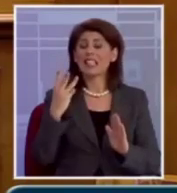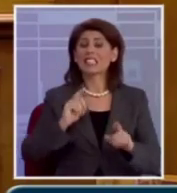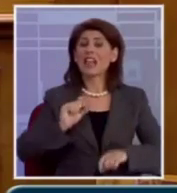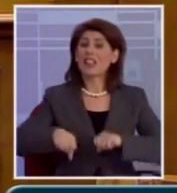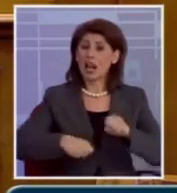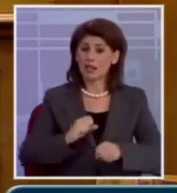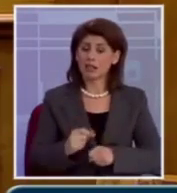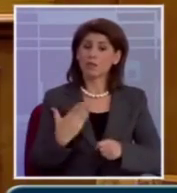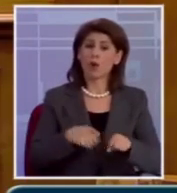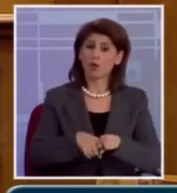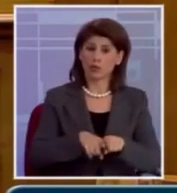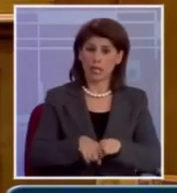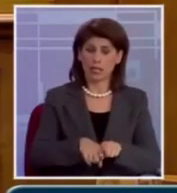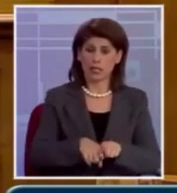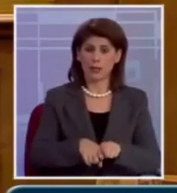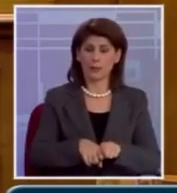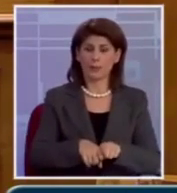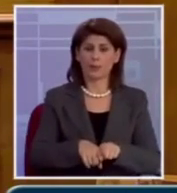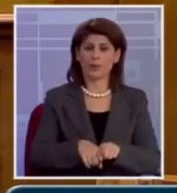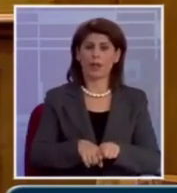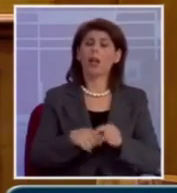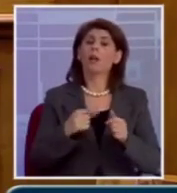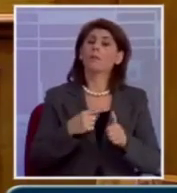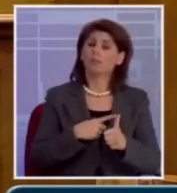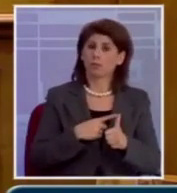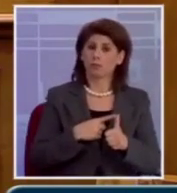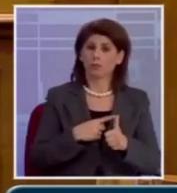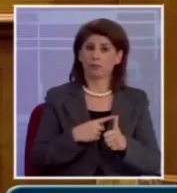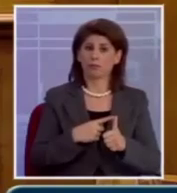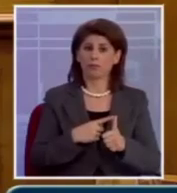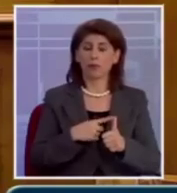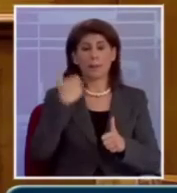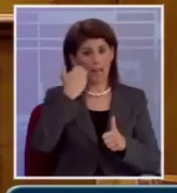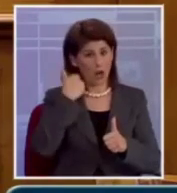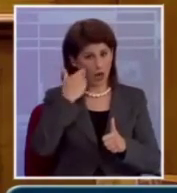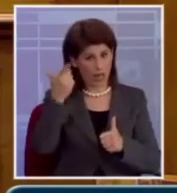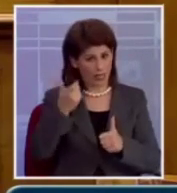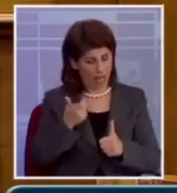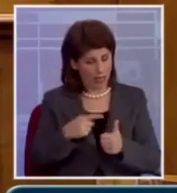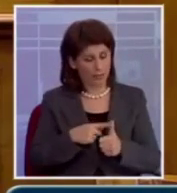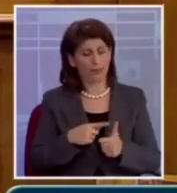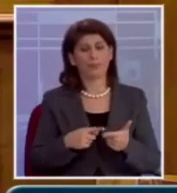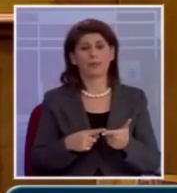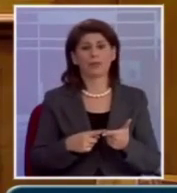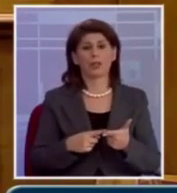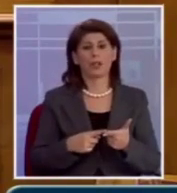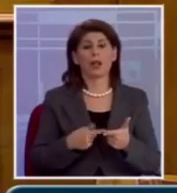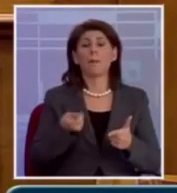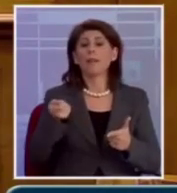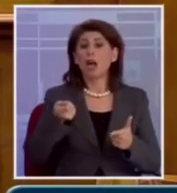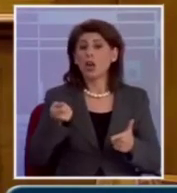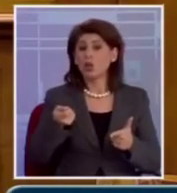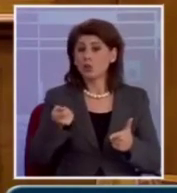δράσεις που έχουν σχέση με τα κόκκινα δάνεια, με τα